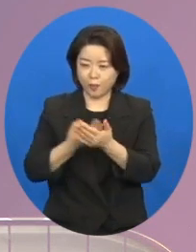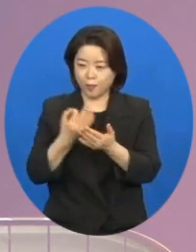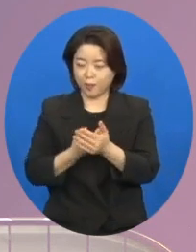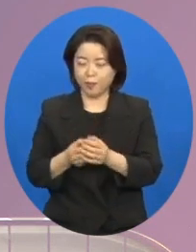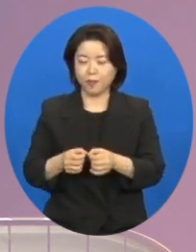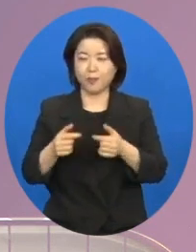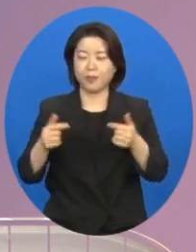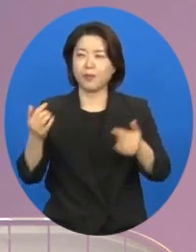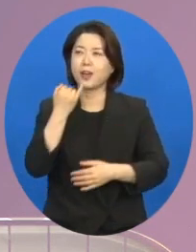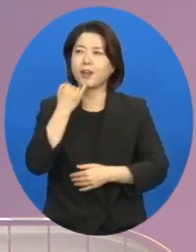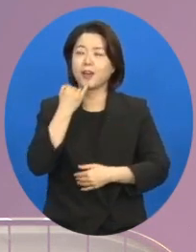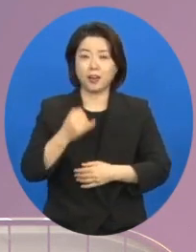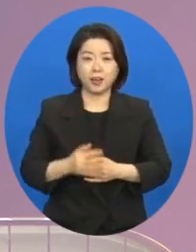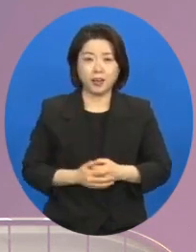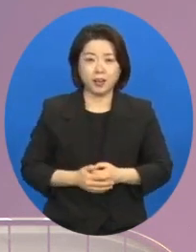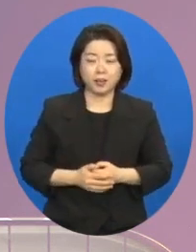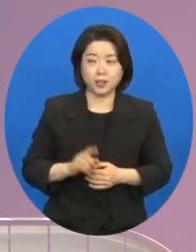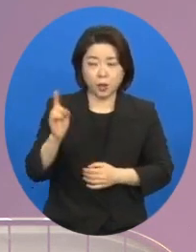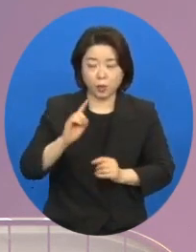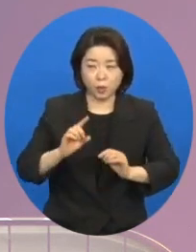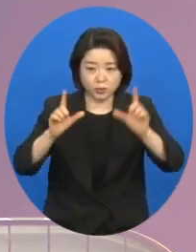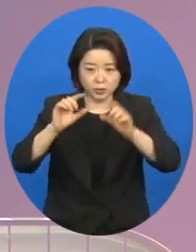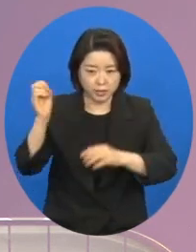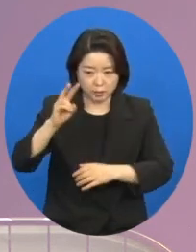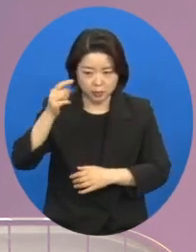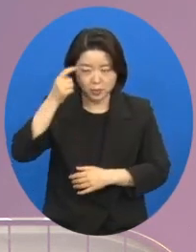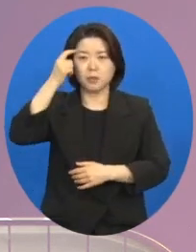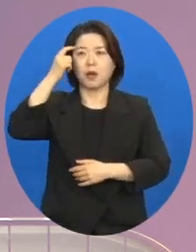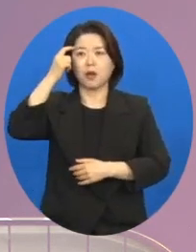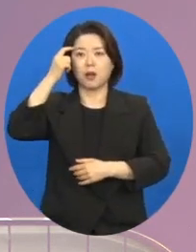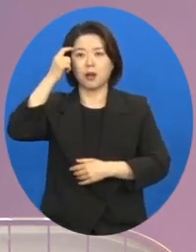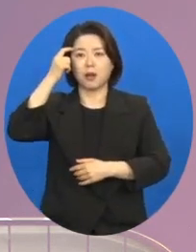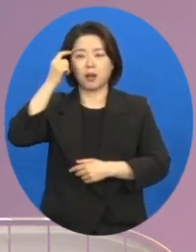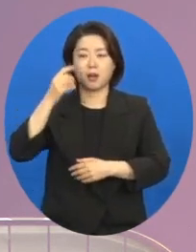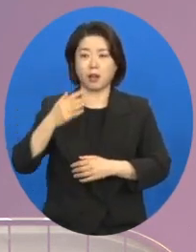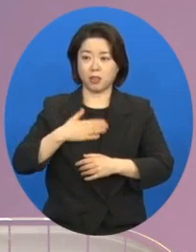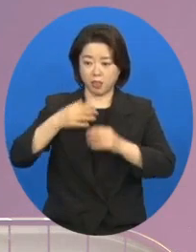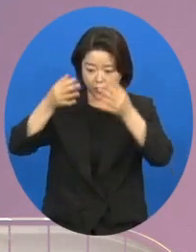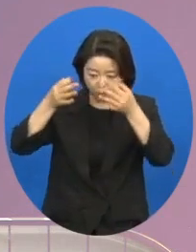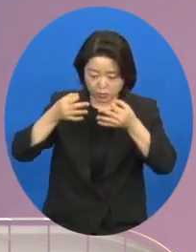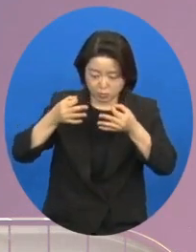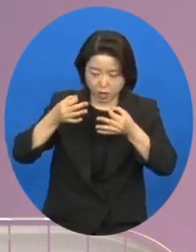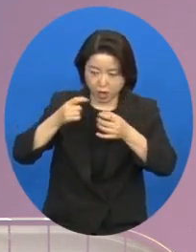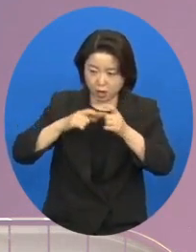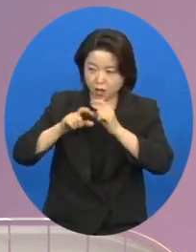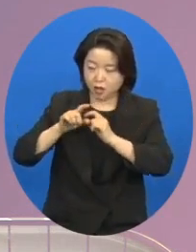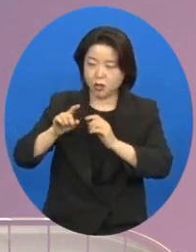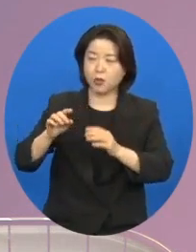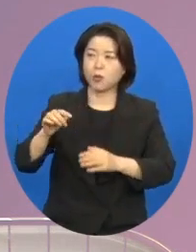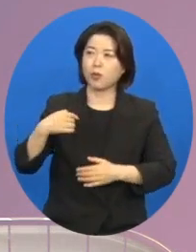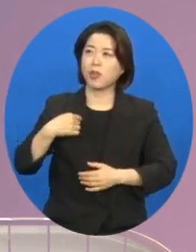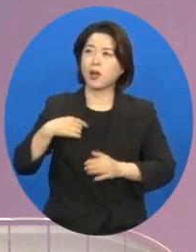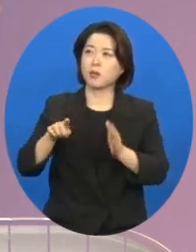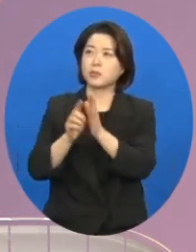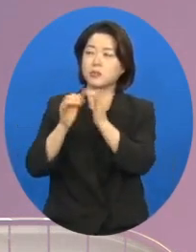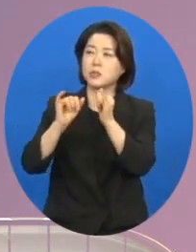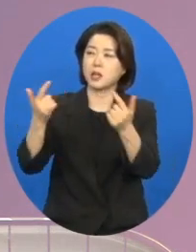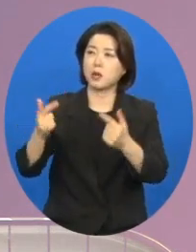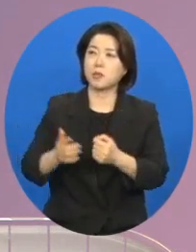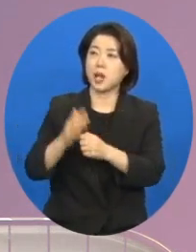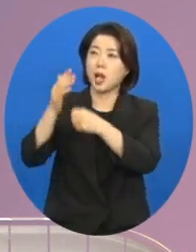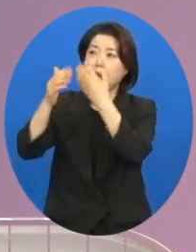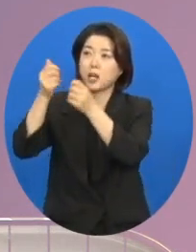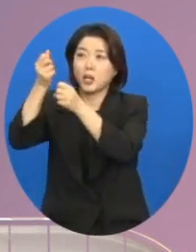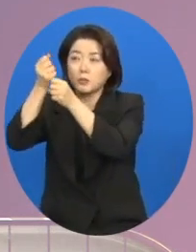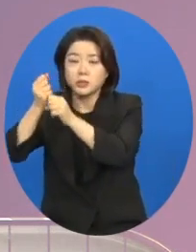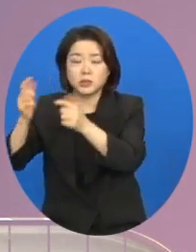뭘 깨달았냐면 더 이상 내가 믿음의 사람이 아니더라는 것. 하나님이 아니라 내가 돈을 더 의지하고